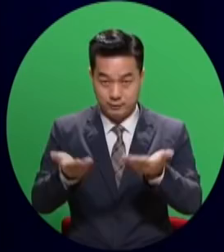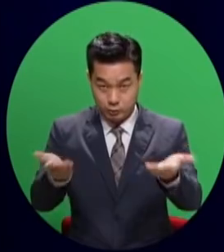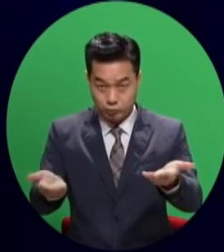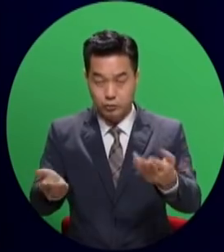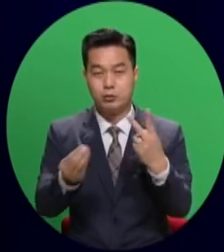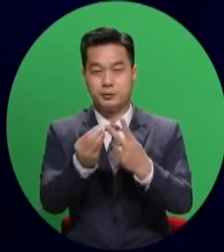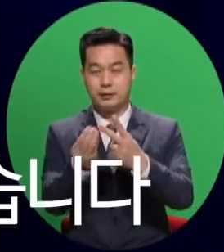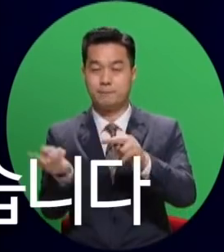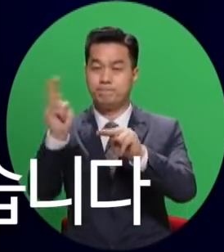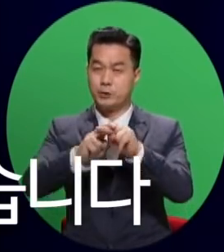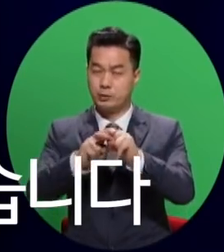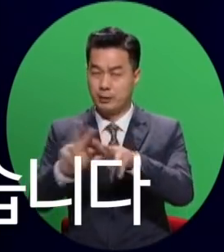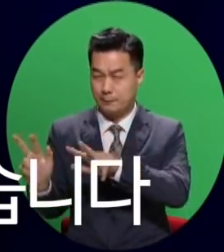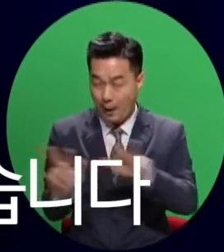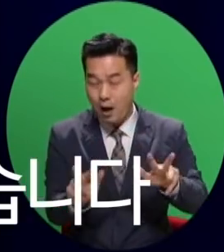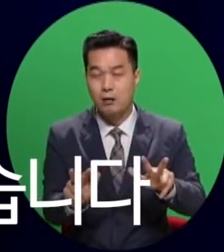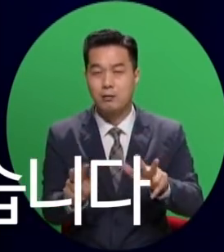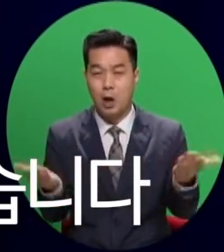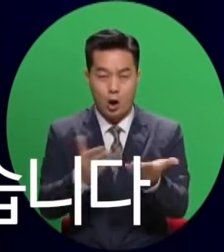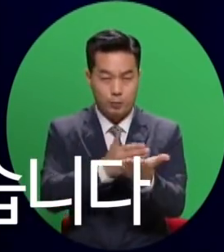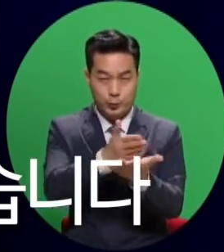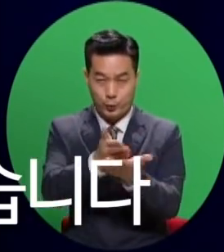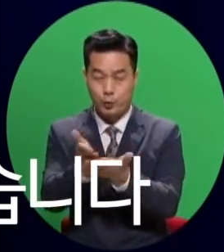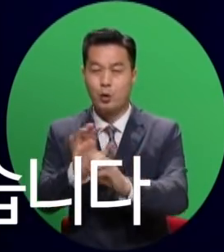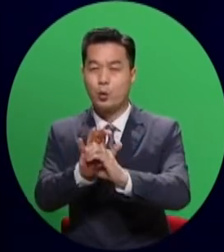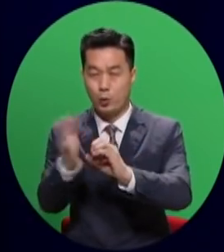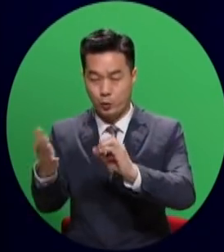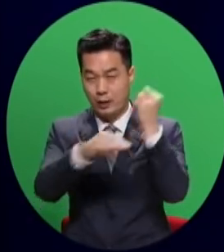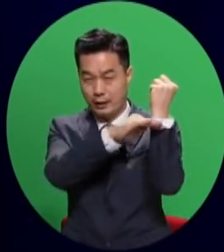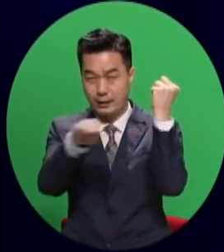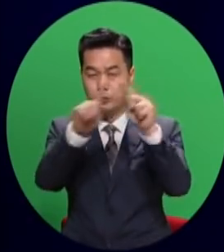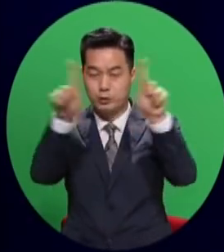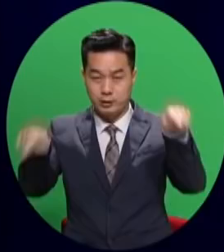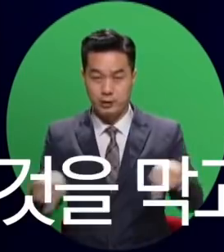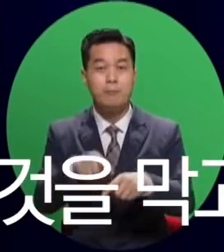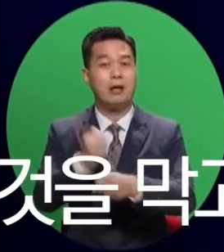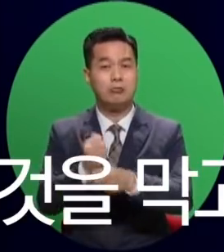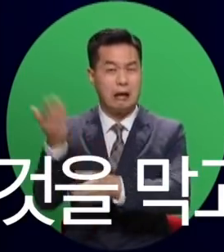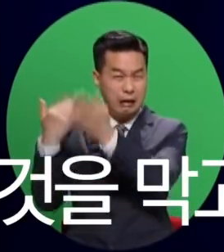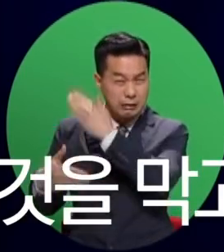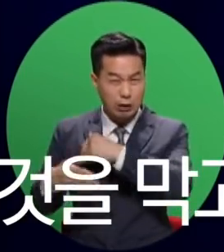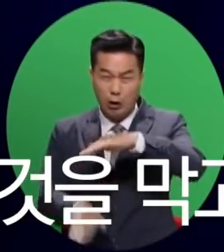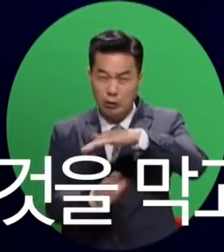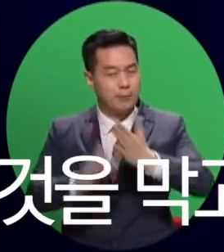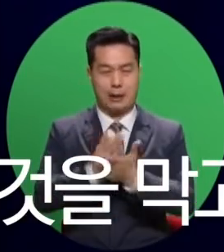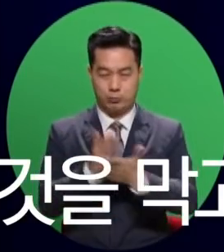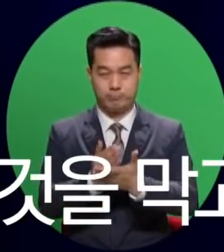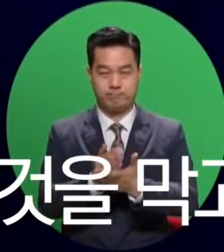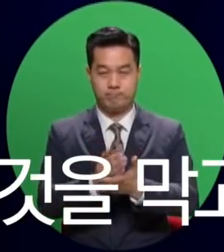취임하자마자 가 업종별 업태별 호러와 메뉴얼을 만들겠습니다 이 정부처럼 엉터리 없이 일정으로 제안을 해서